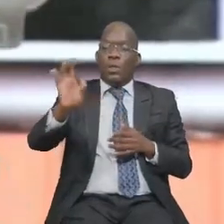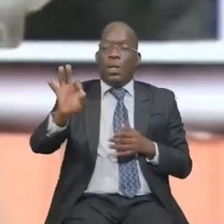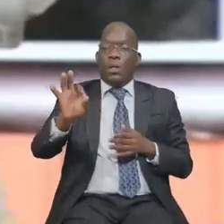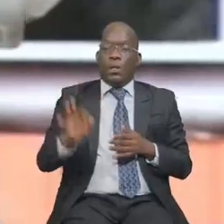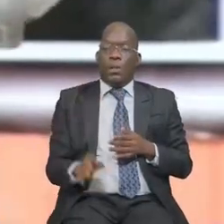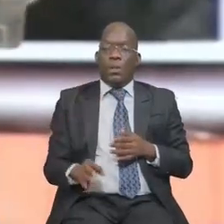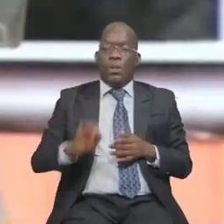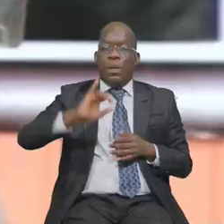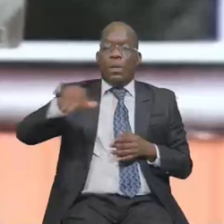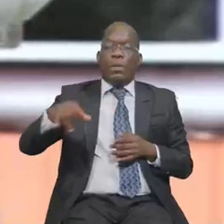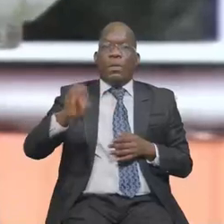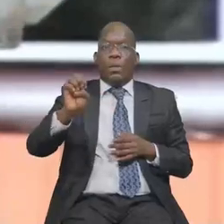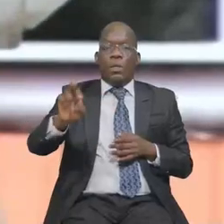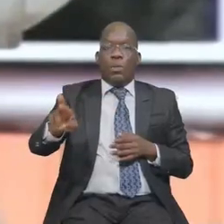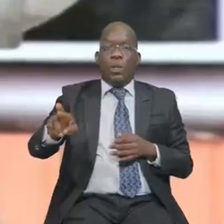Jérémie,